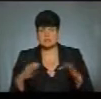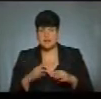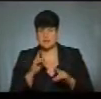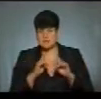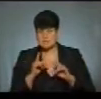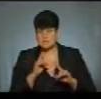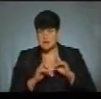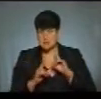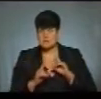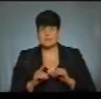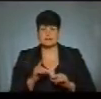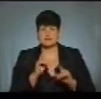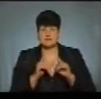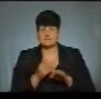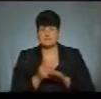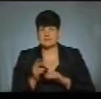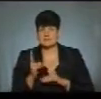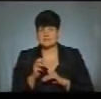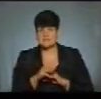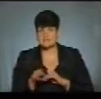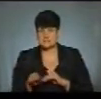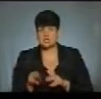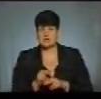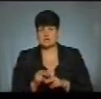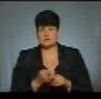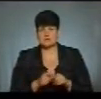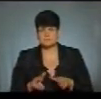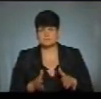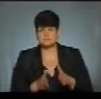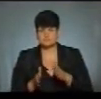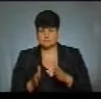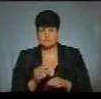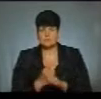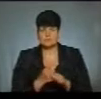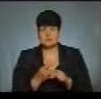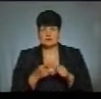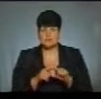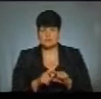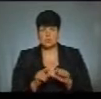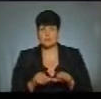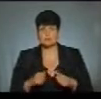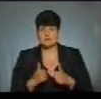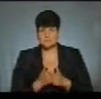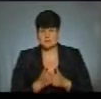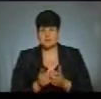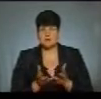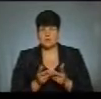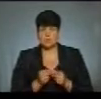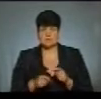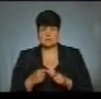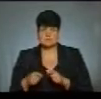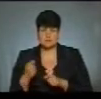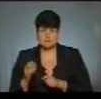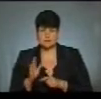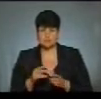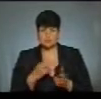на сесії виділили 200 тисяч на ремонт даної вулиці. Працює техногенна наша комісія, прорахують збитки, буде